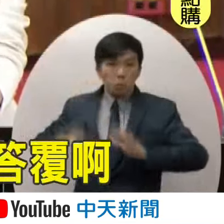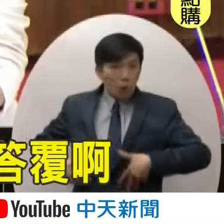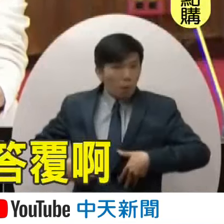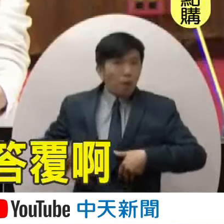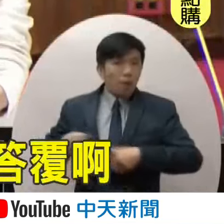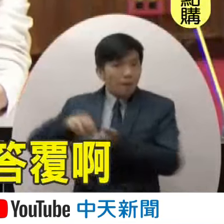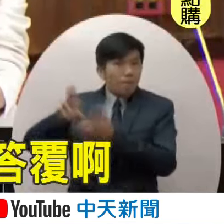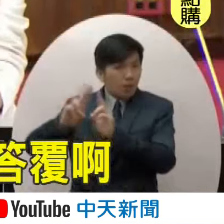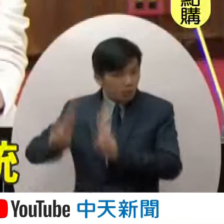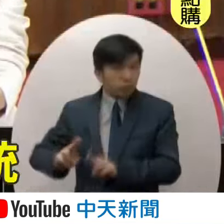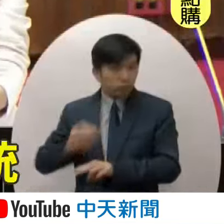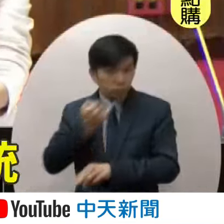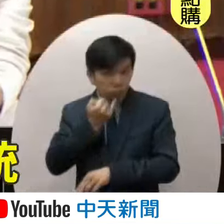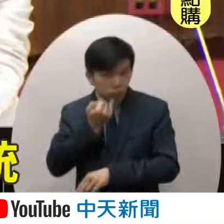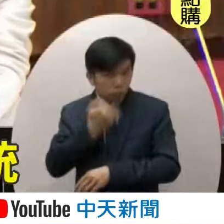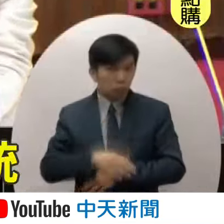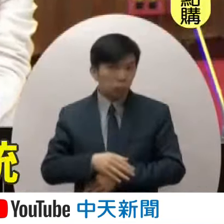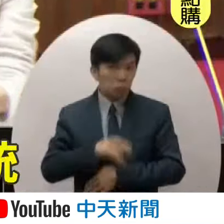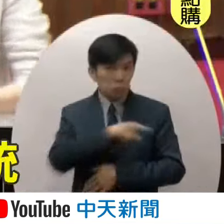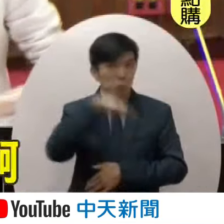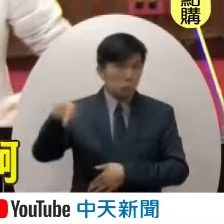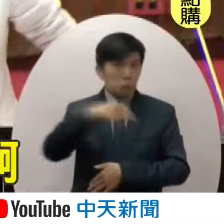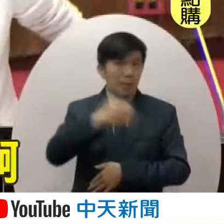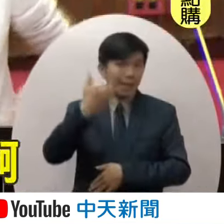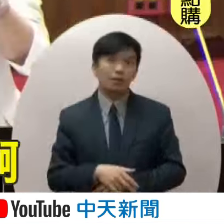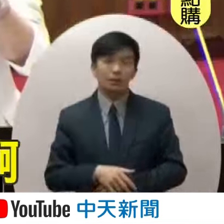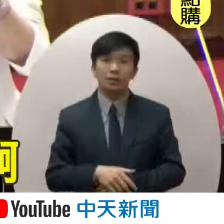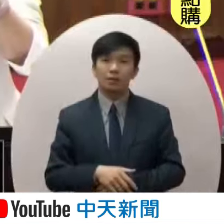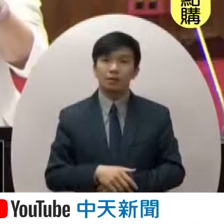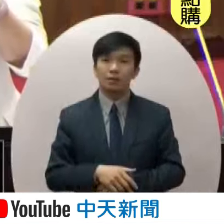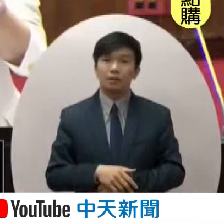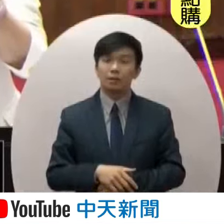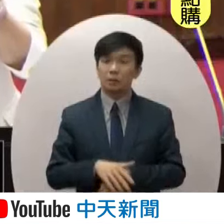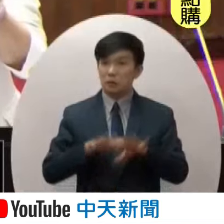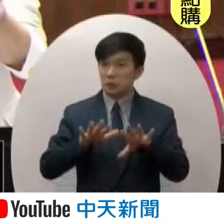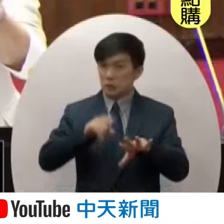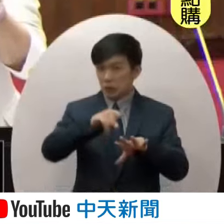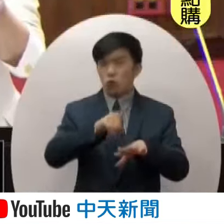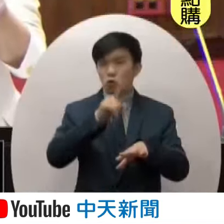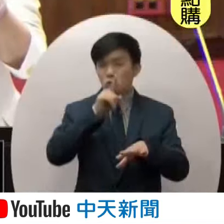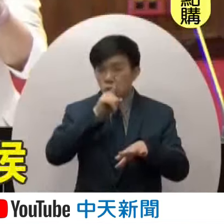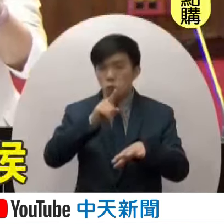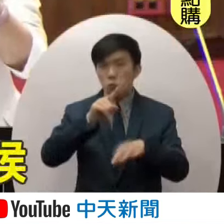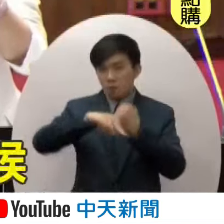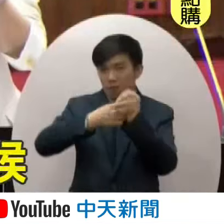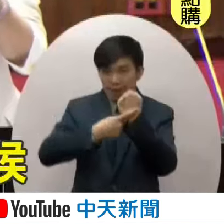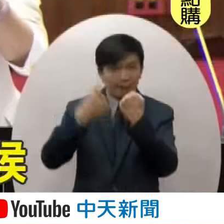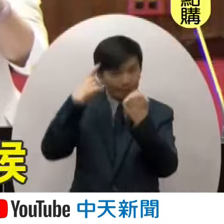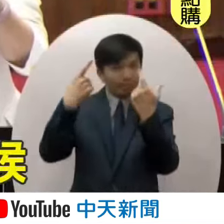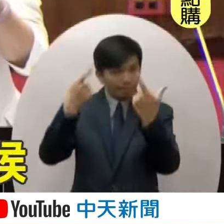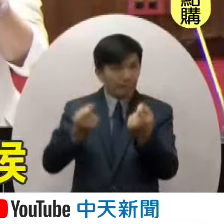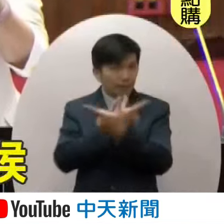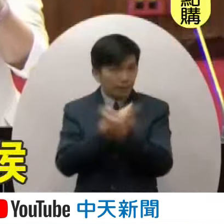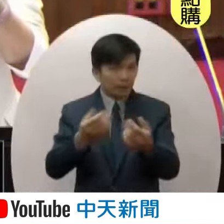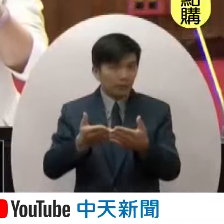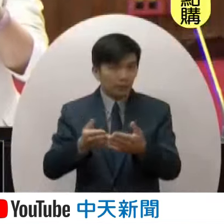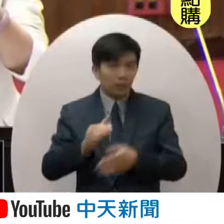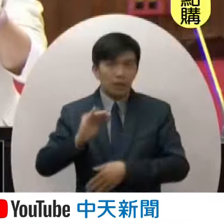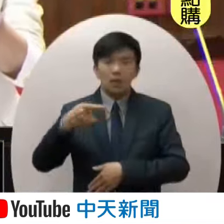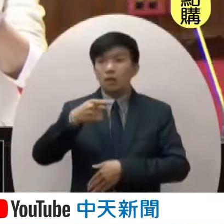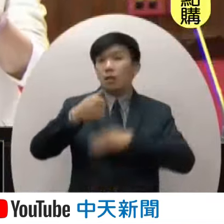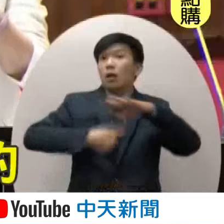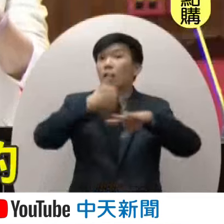明确的答复啊？到底是你说服了赖总统，还是赖总统该说服你啊？你的说法一定要一致。但是部长，当你上任的时候，我们对你满